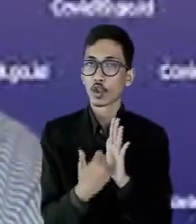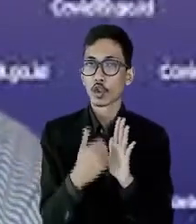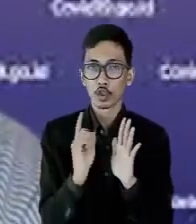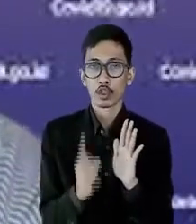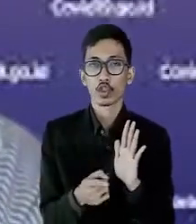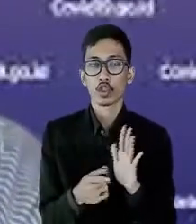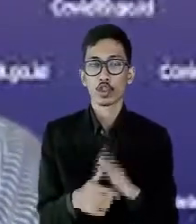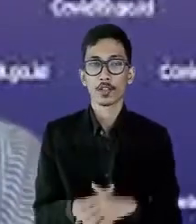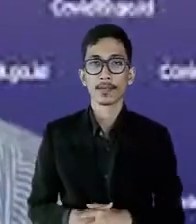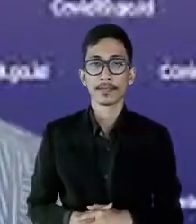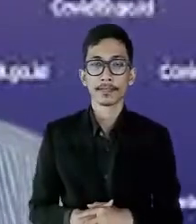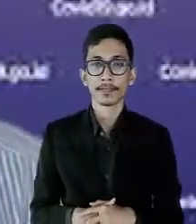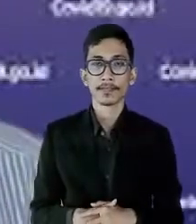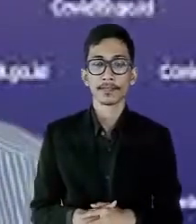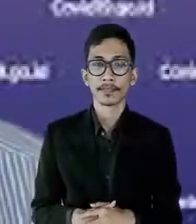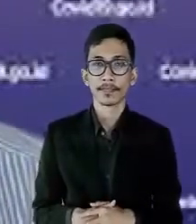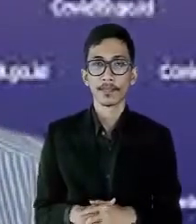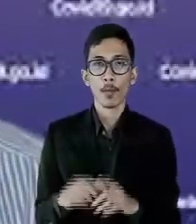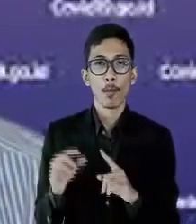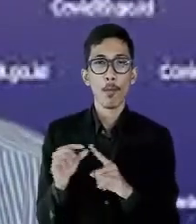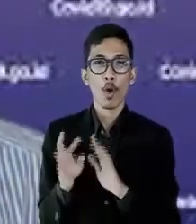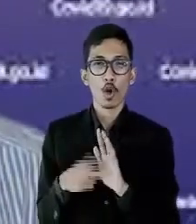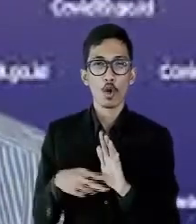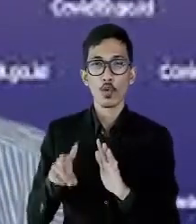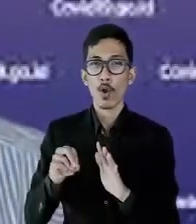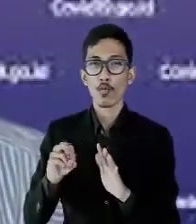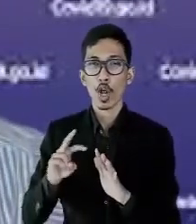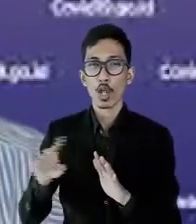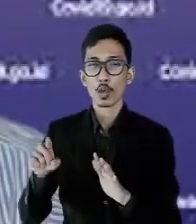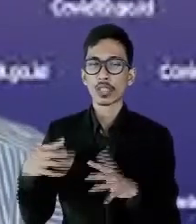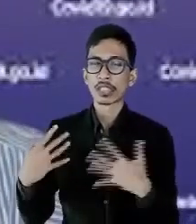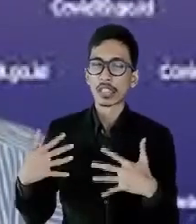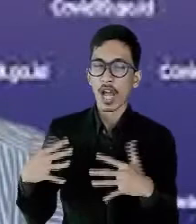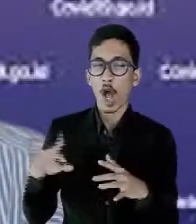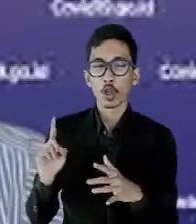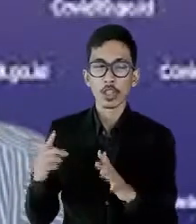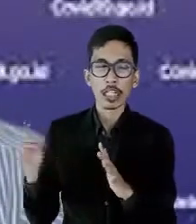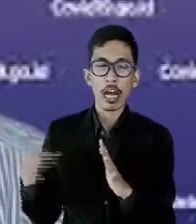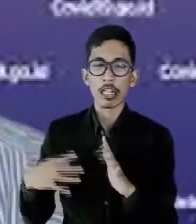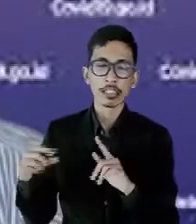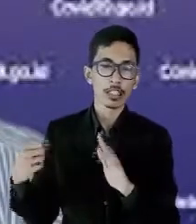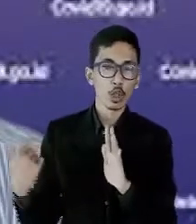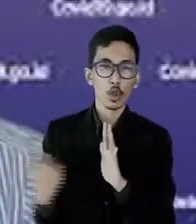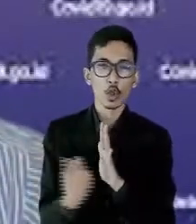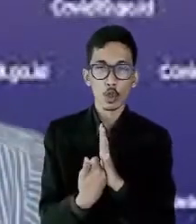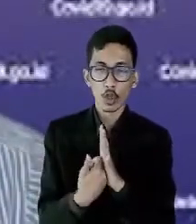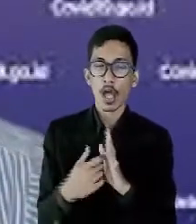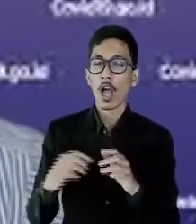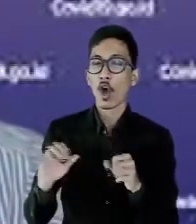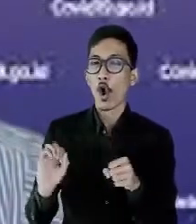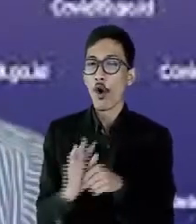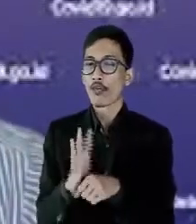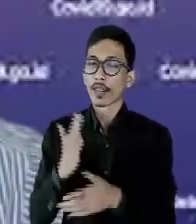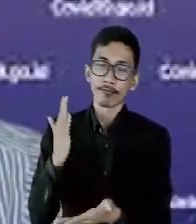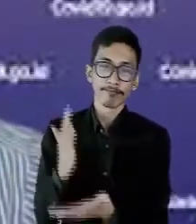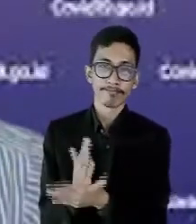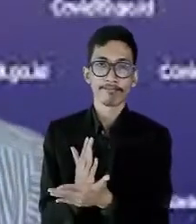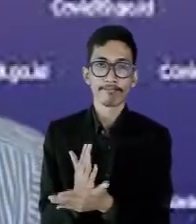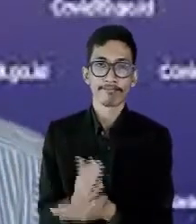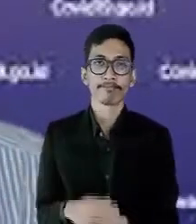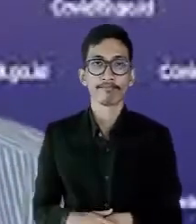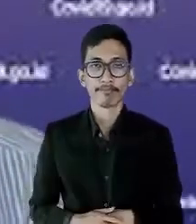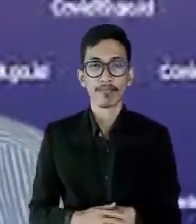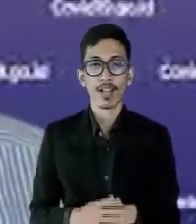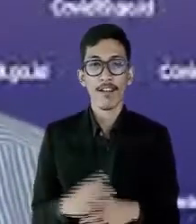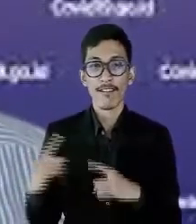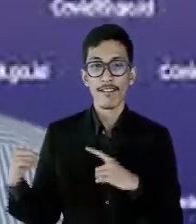ini berlangsung, tentu saja untuk mengantisipasi dan menghindari penyebaran virus yang sampai hari ini kita masih ada,